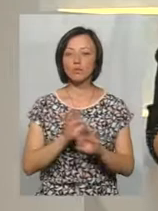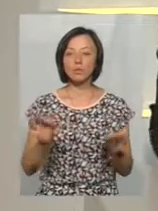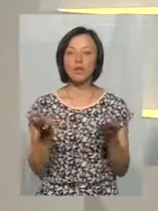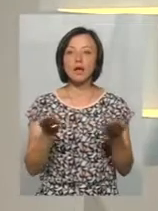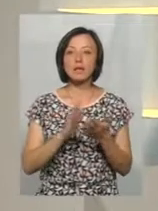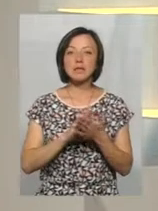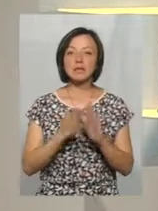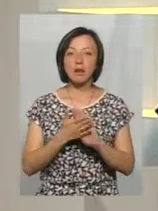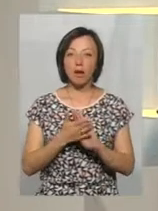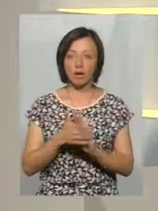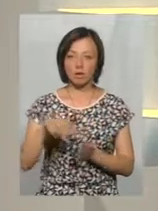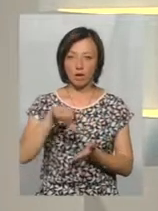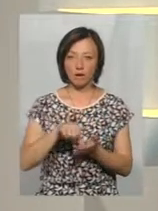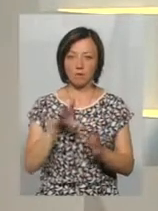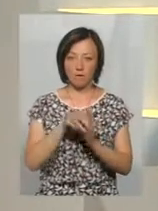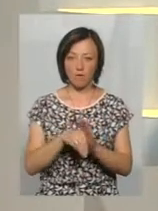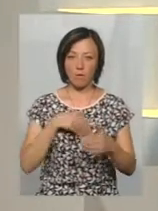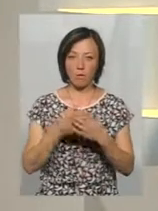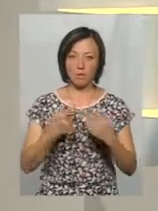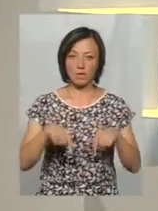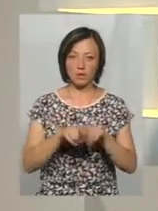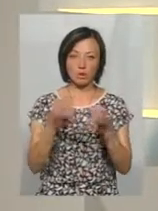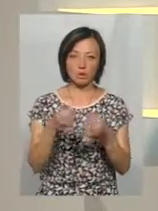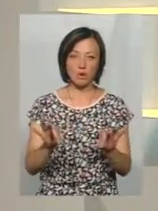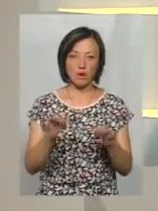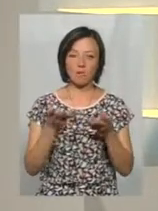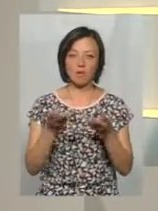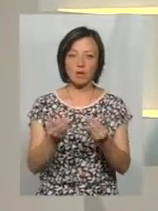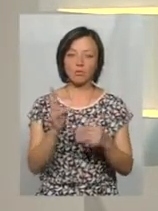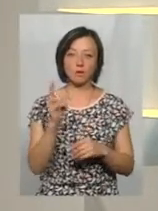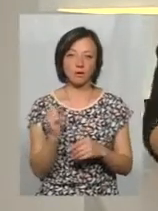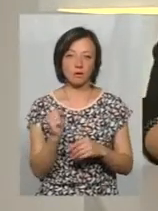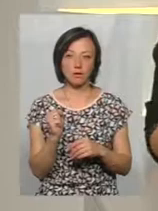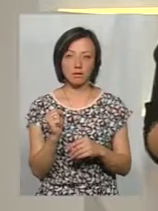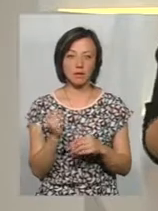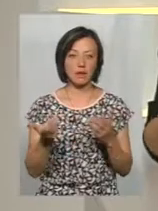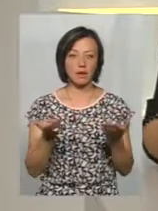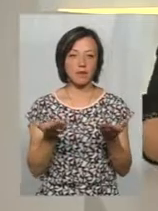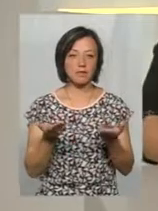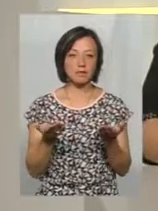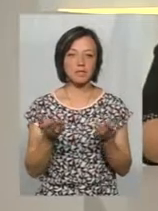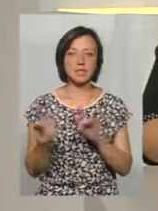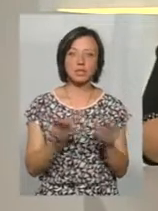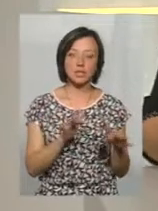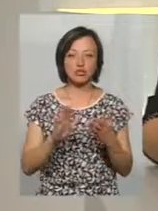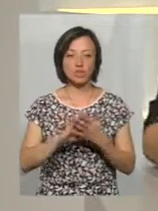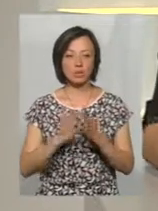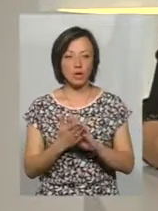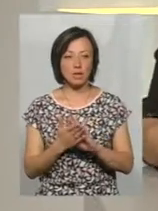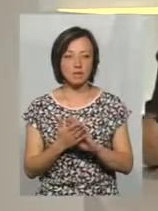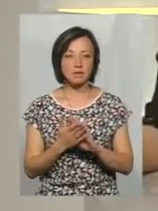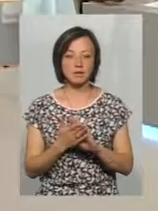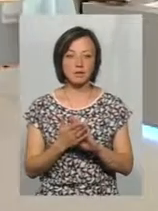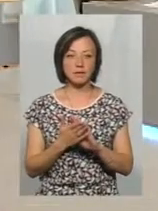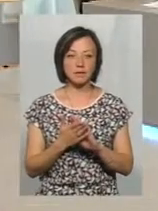надає членство в громадській організації, що воно дозволяє там вплинути на якісь там дії чи ситуації